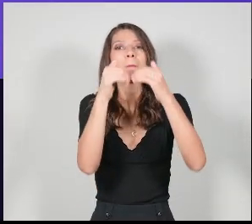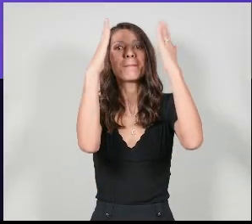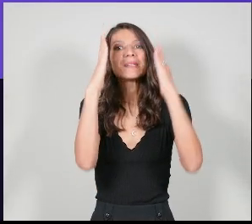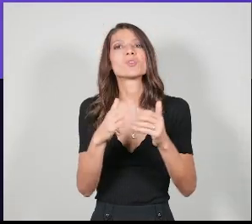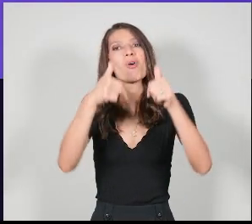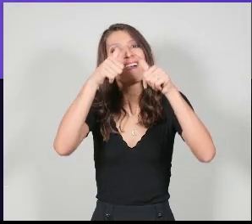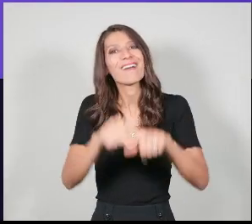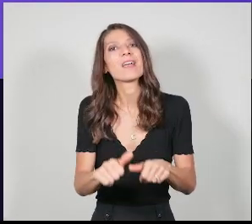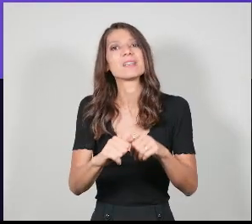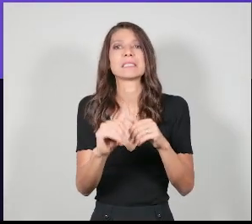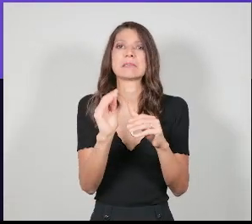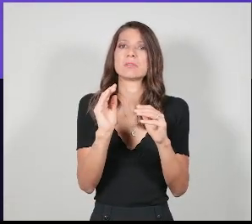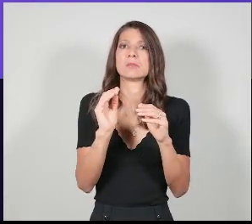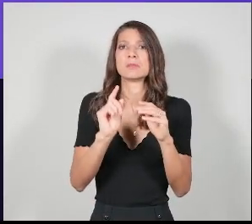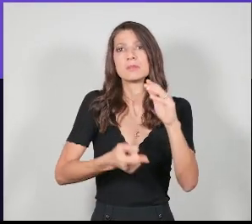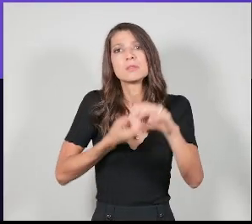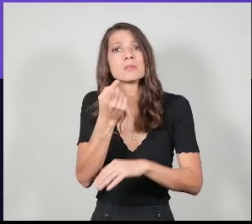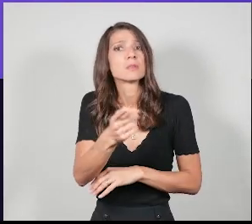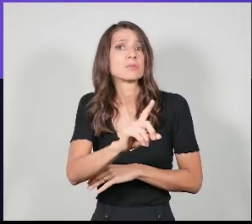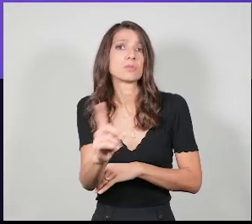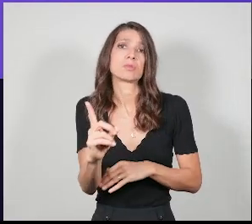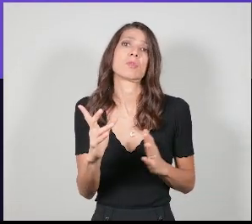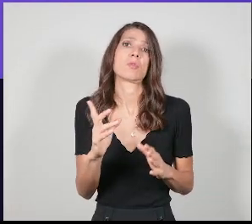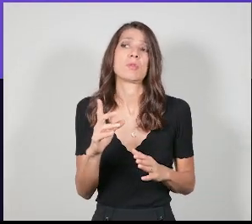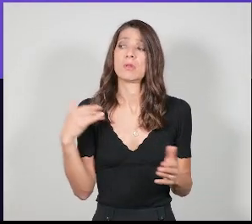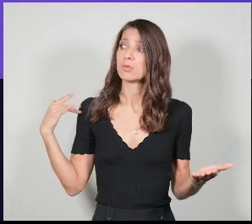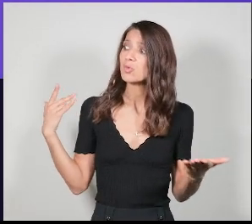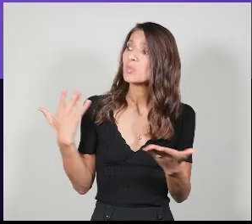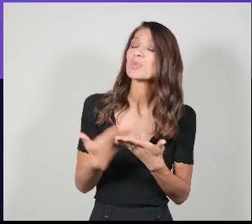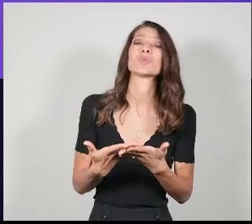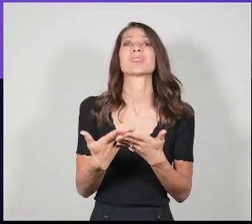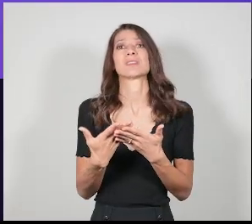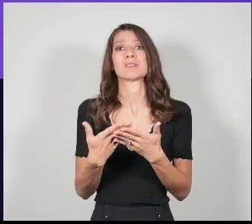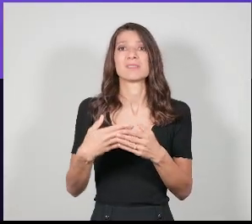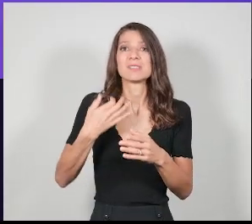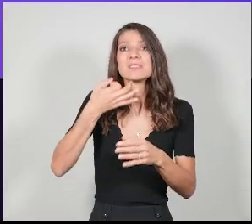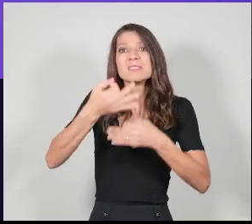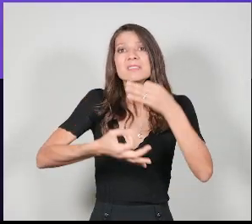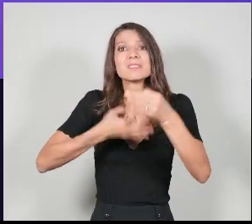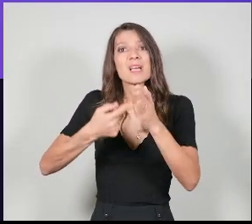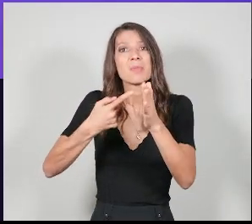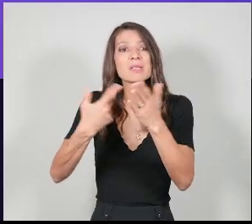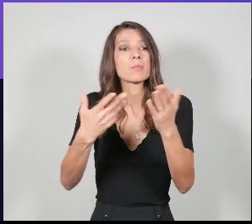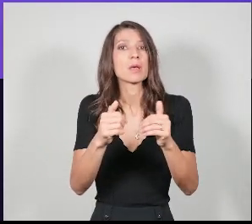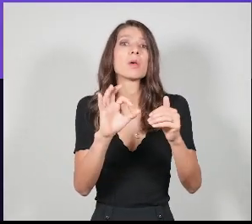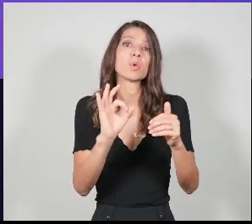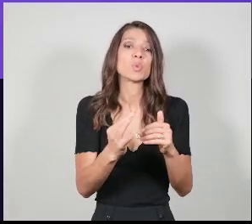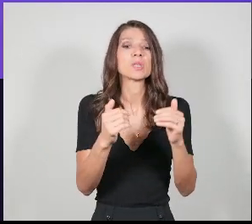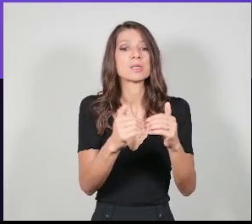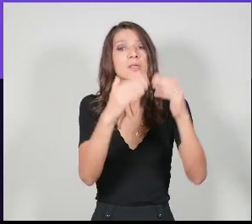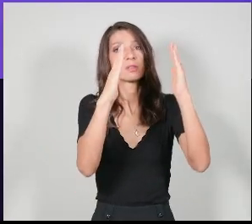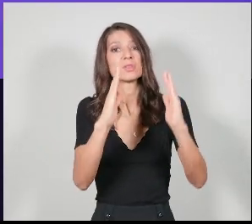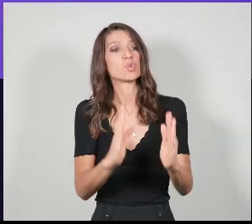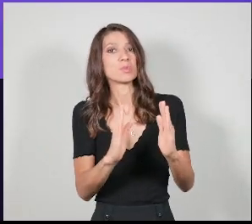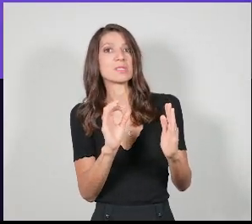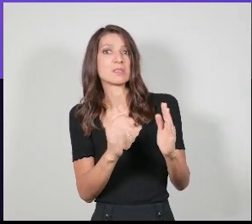toutes les situations. En réalité, on ne cesse de réaffirmer depuis des décennies la priorité du domicile. Ce qu'on voit, c'est que quand on regarde sur les 20